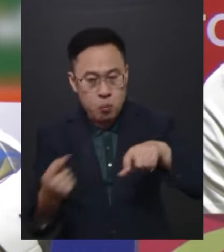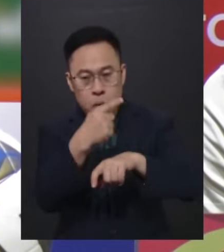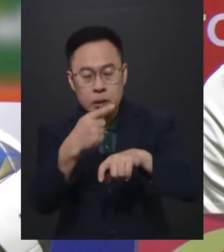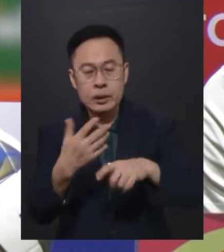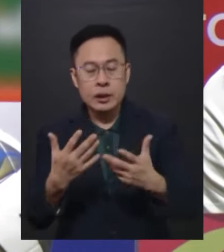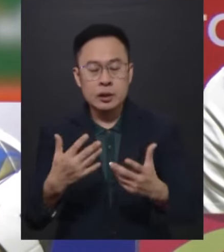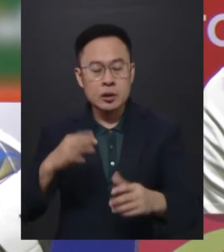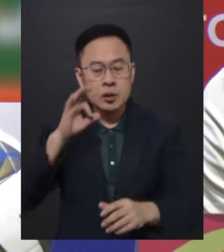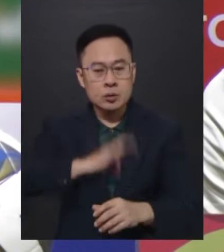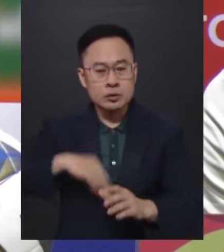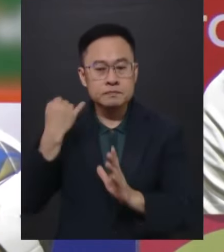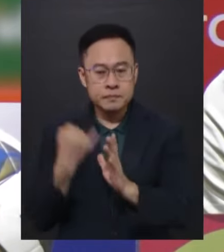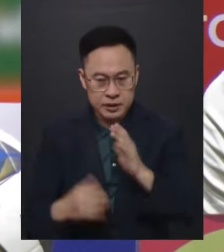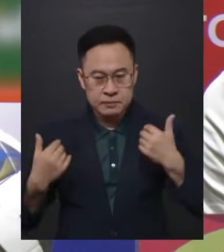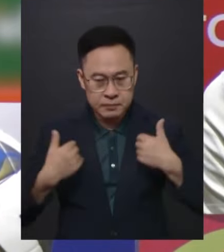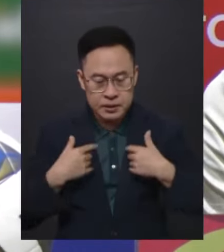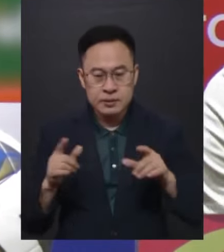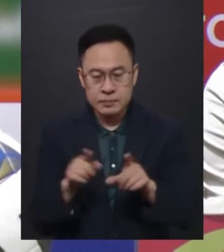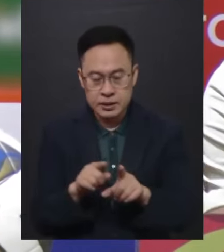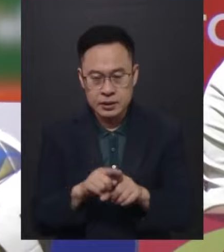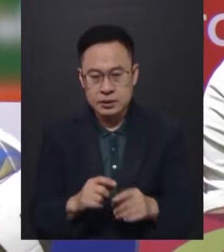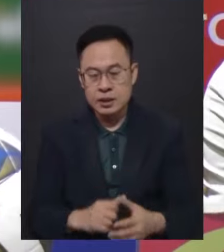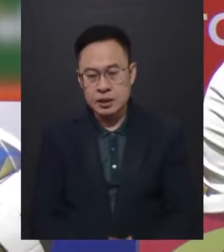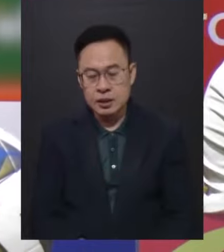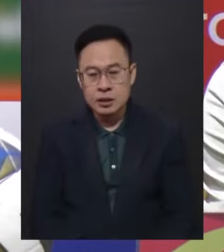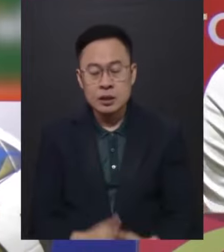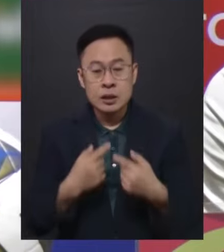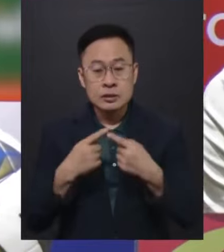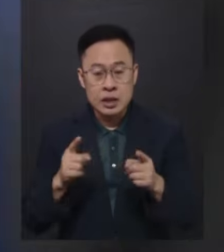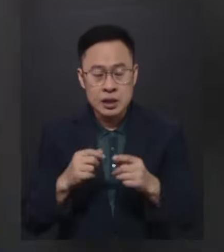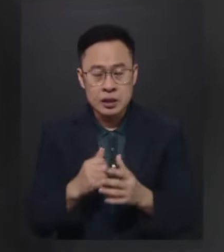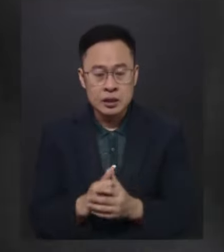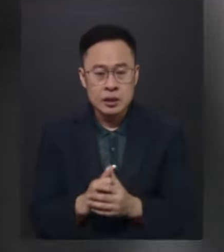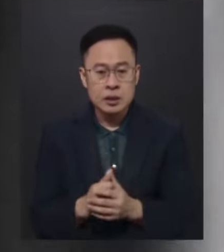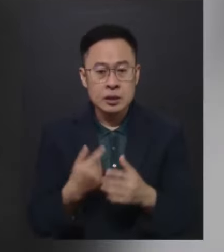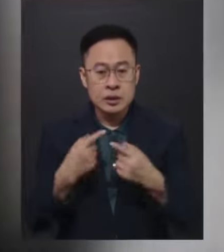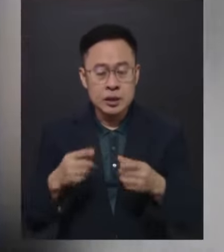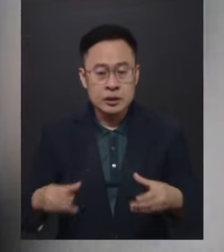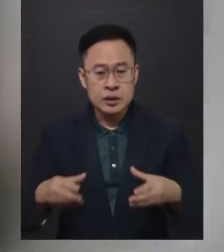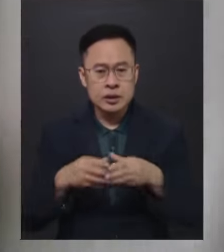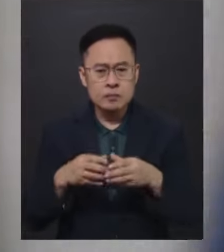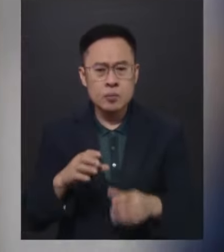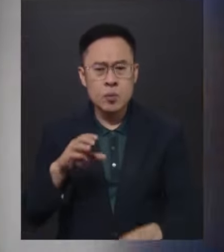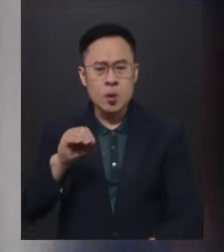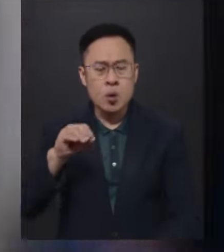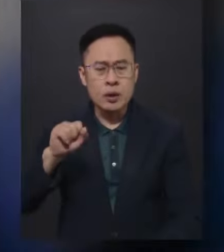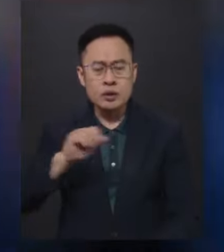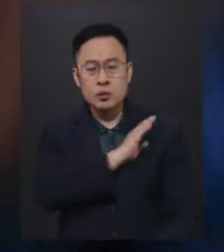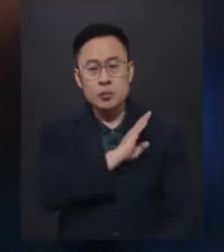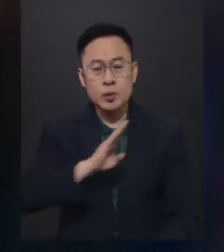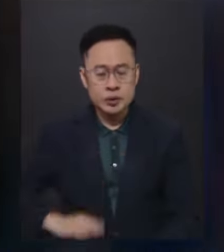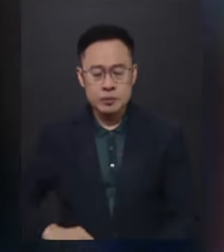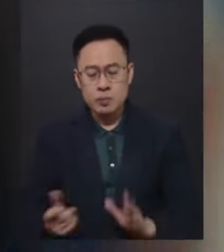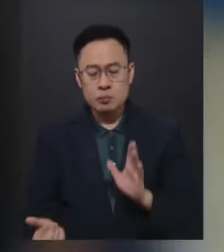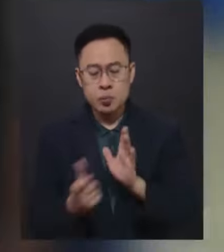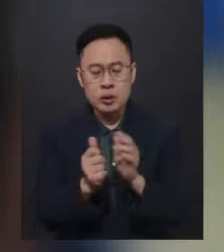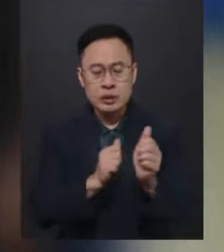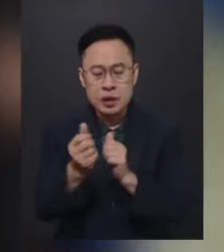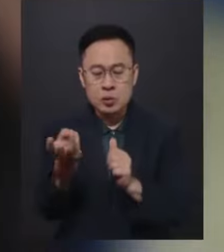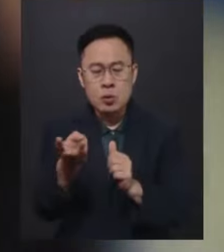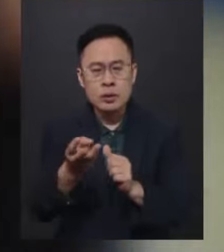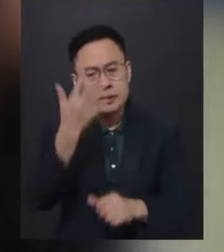คะส่วนประเด็นที่ไม่ค่อยได้รับโอกาสลงสนามกับ OH Leuven ต้นสังกัดที่เบลเยียมจนหลายคนอาจม